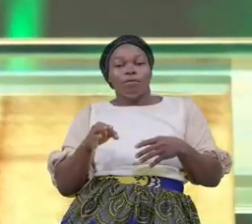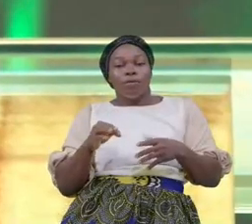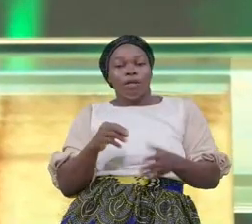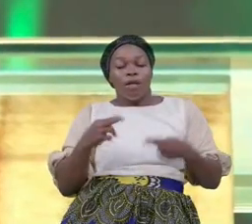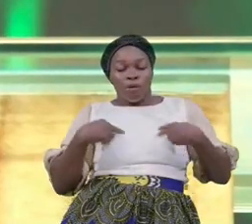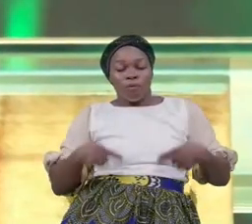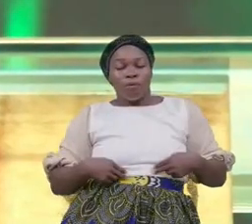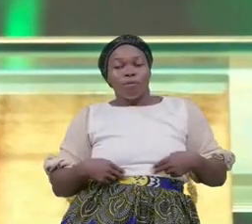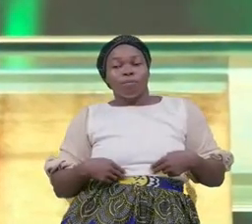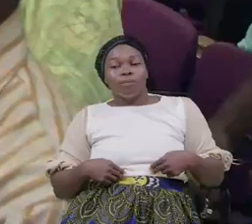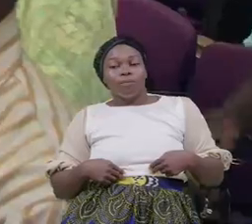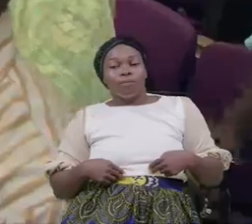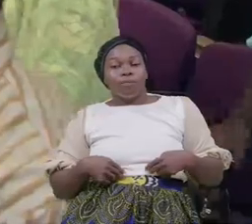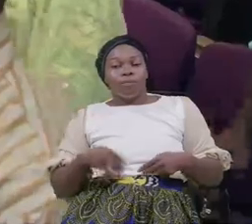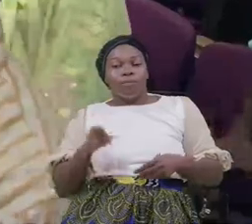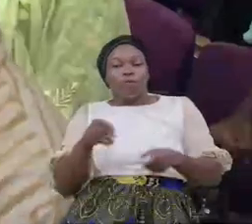La vie de domination.